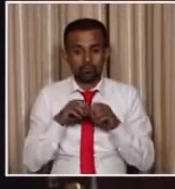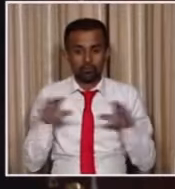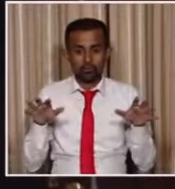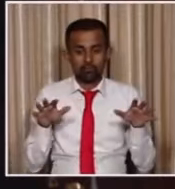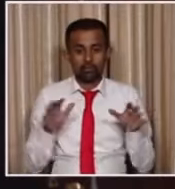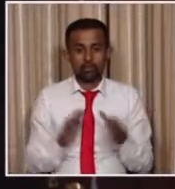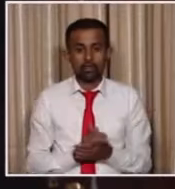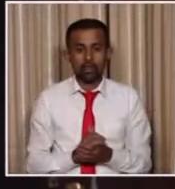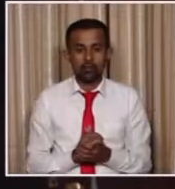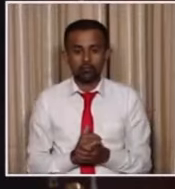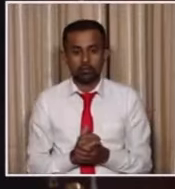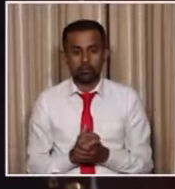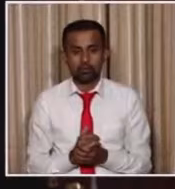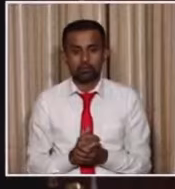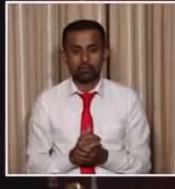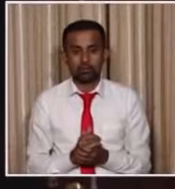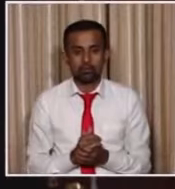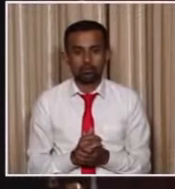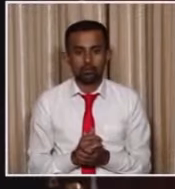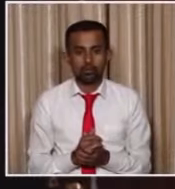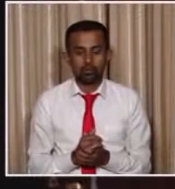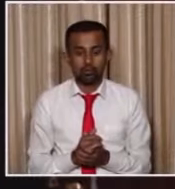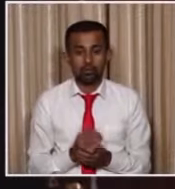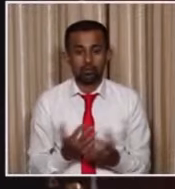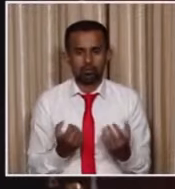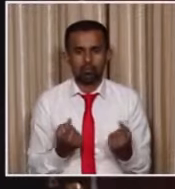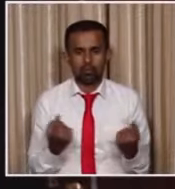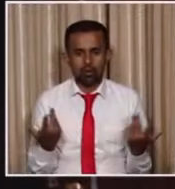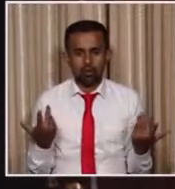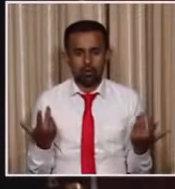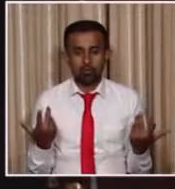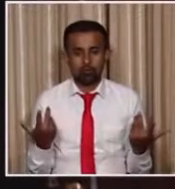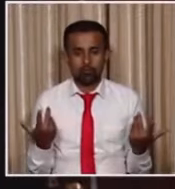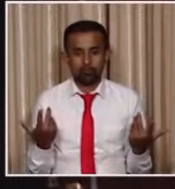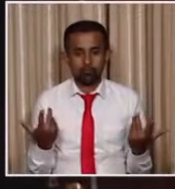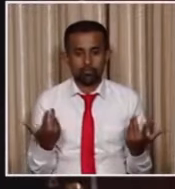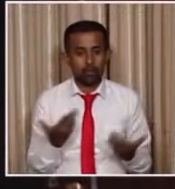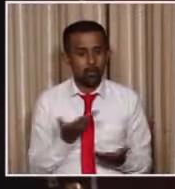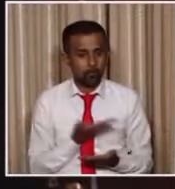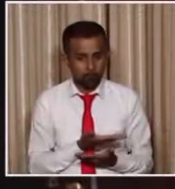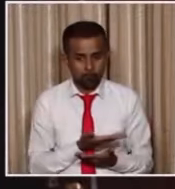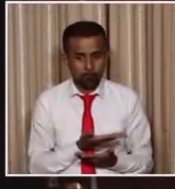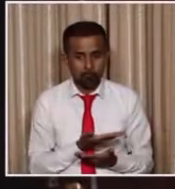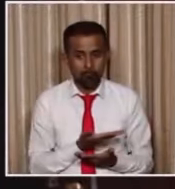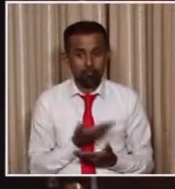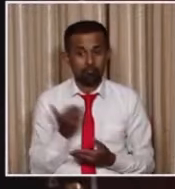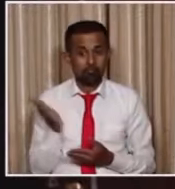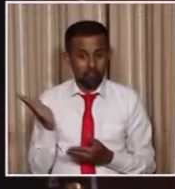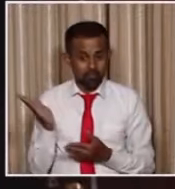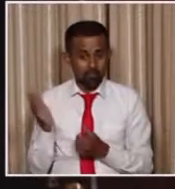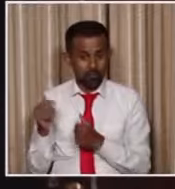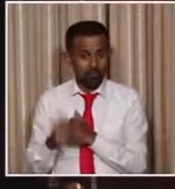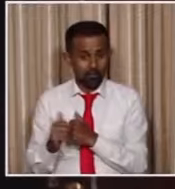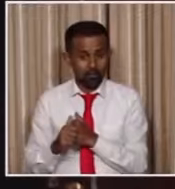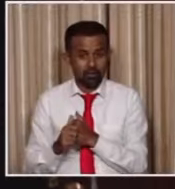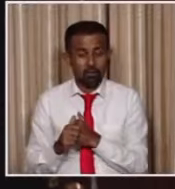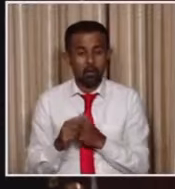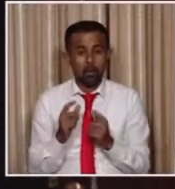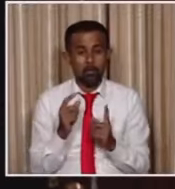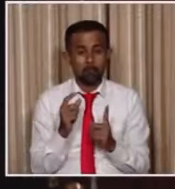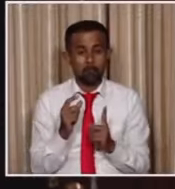සම්බන්ධයෙන් අපට රොකට් සයන්ස් අවශ්‍ය වෙන්නේ නැහැ මේ රට ගොඩ දාන්න. ඇත්තම මේ නිෂ්පාදන ඒ පාතේ